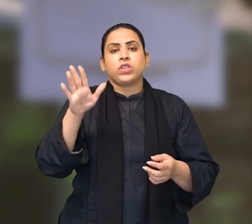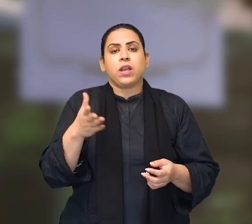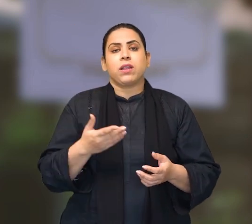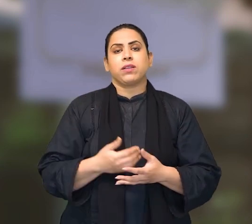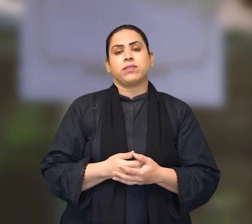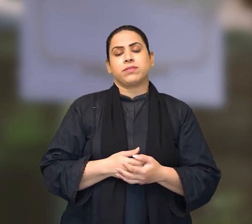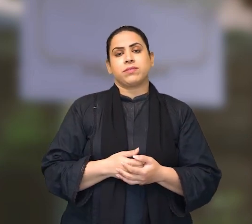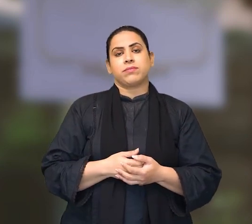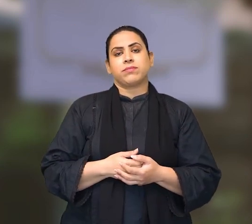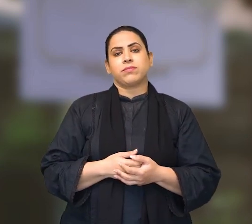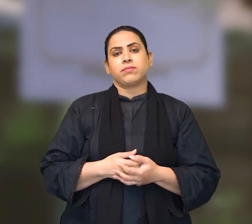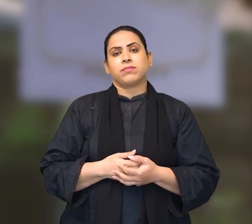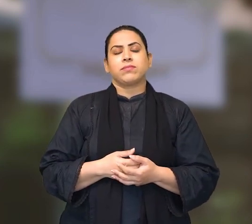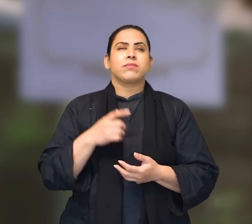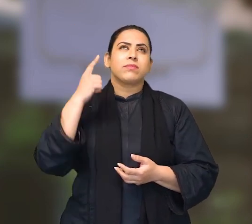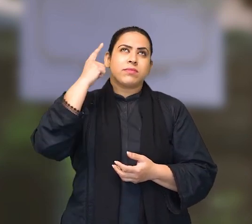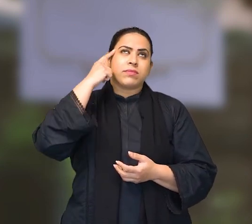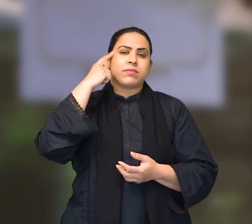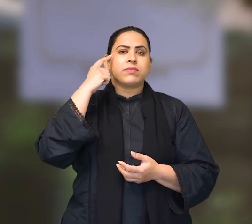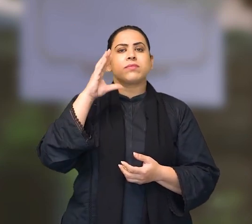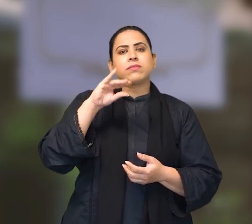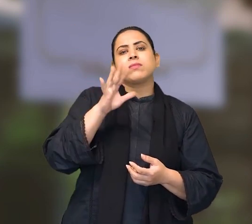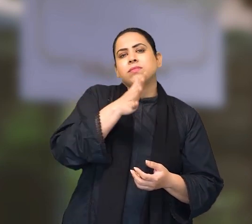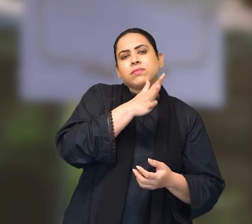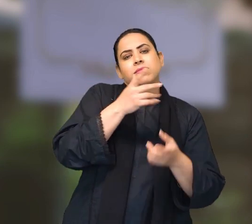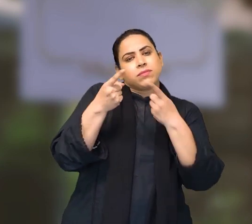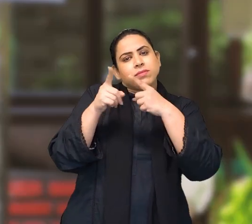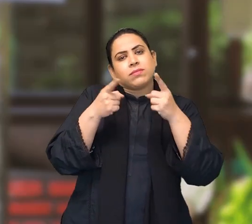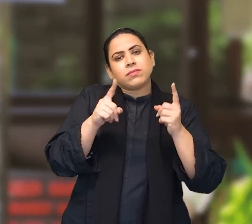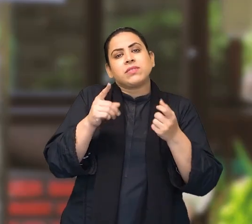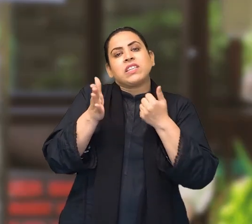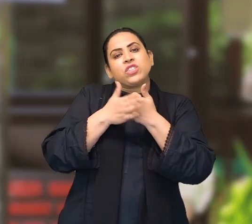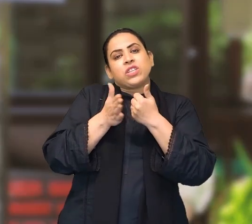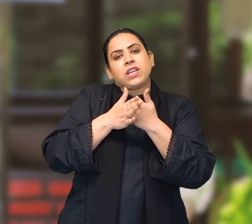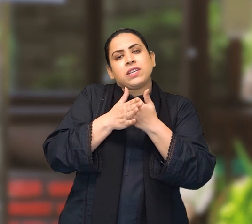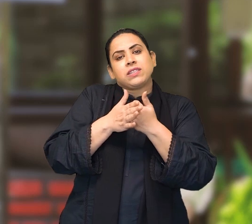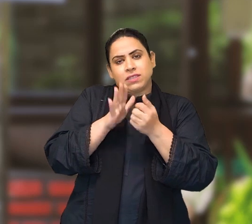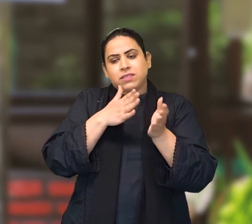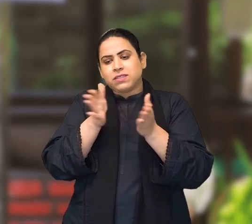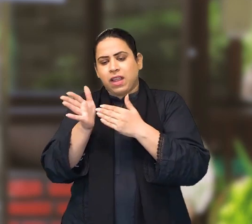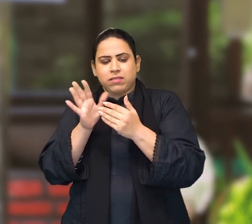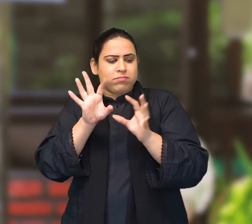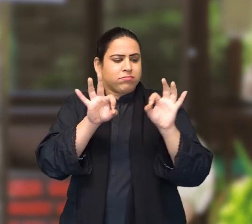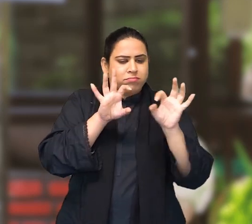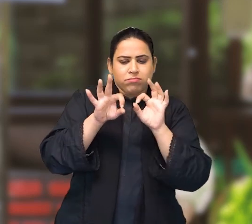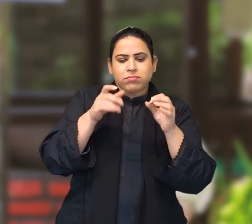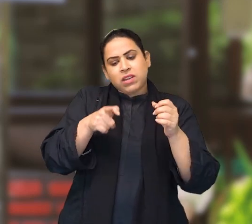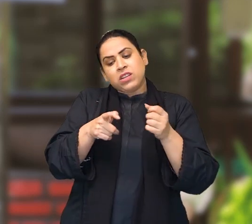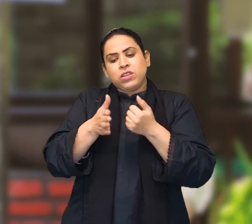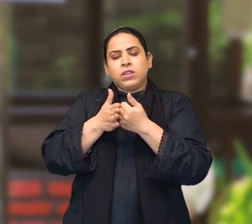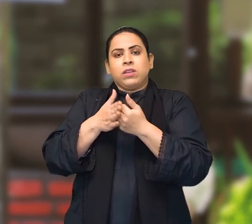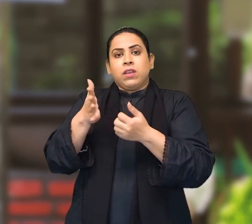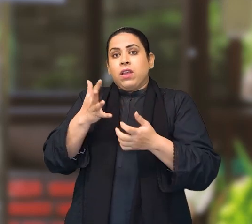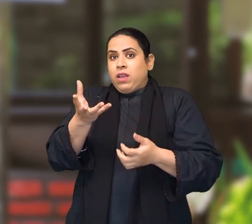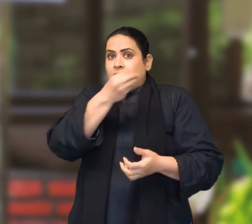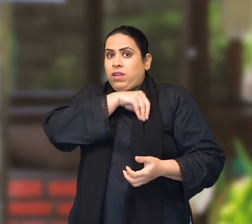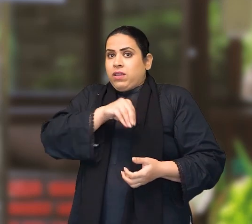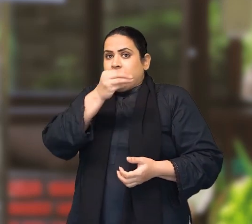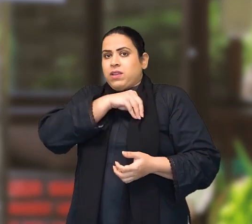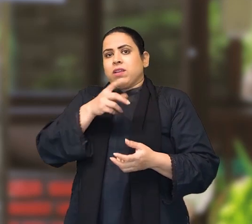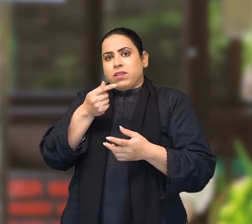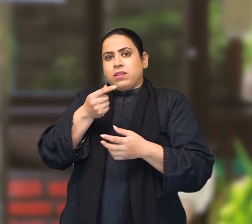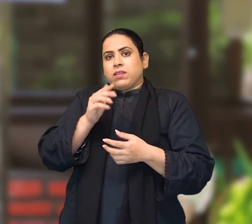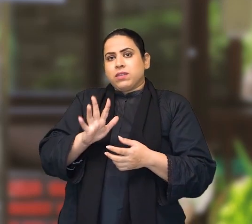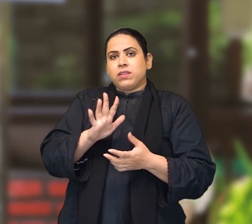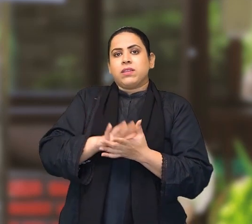that time, like we thought कि यार we should do something different. और वो थी शादी का एक basically side पे, because we have to like earn money, so we have